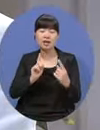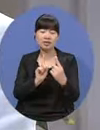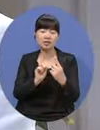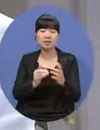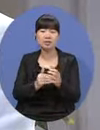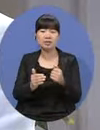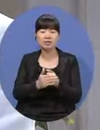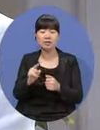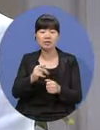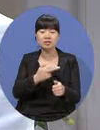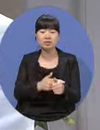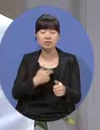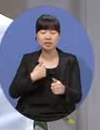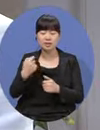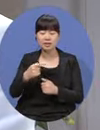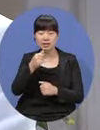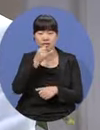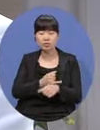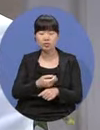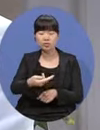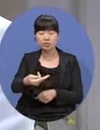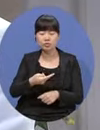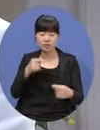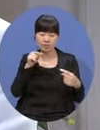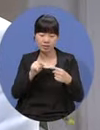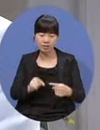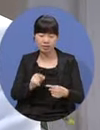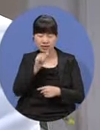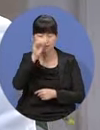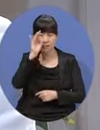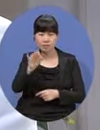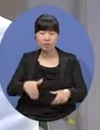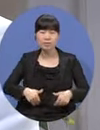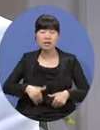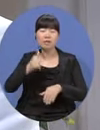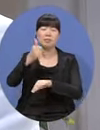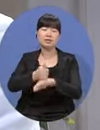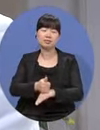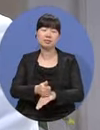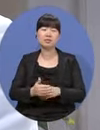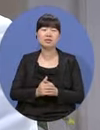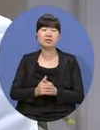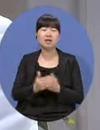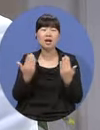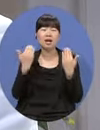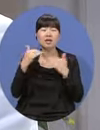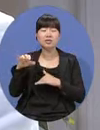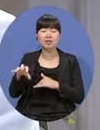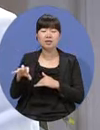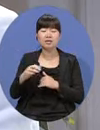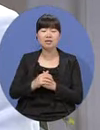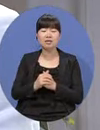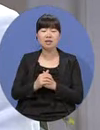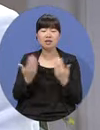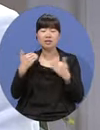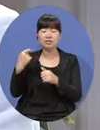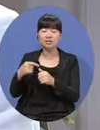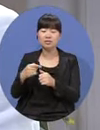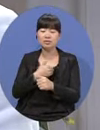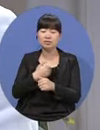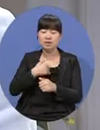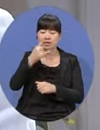때문에 어느 선생님이 우리를 가르치고 둘이 잘 코드가 많 보셔야 되고 마지막으로는 학교에서 학교 교육으로